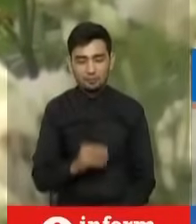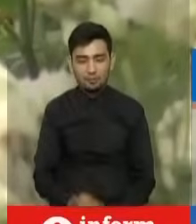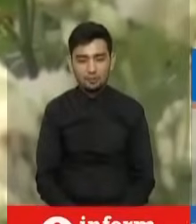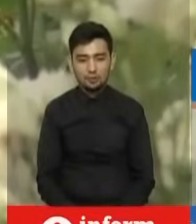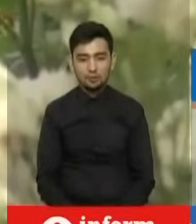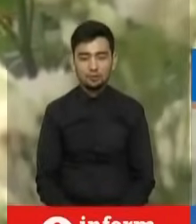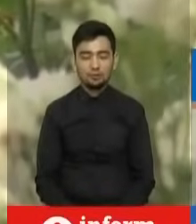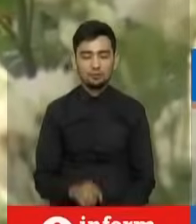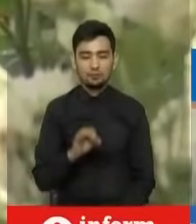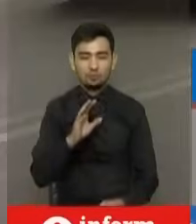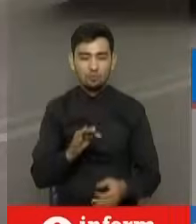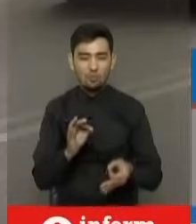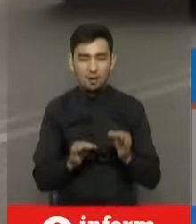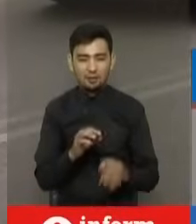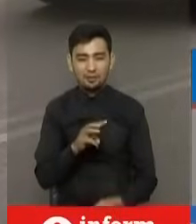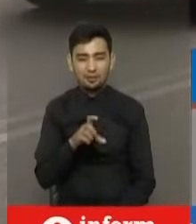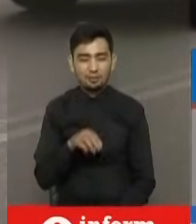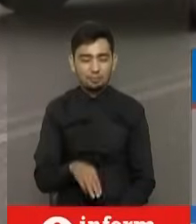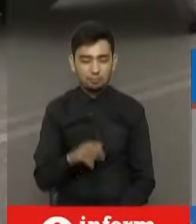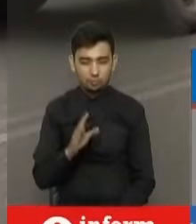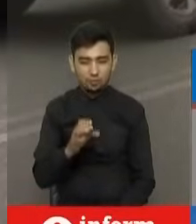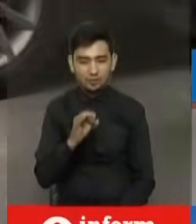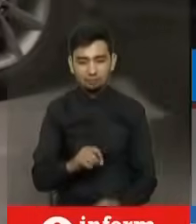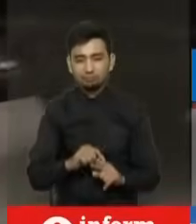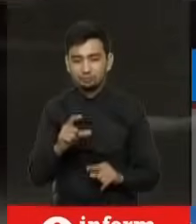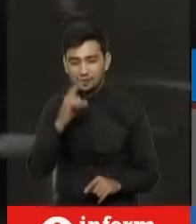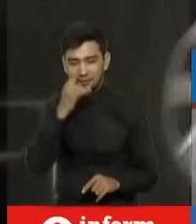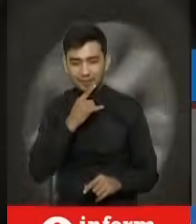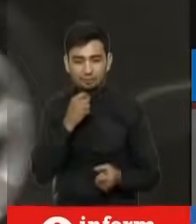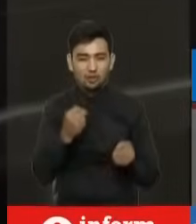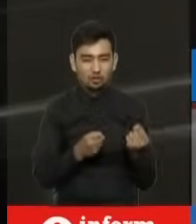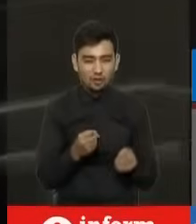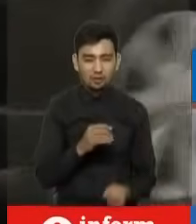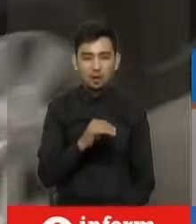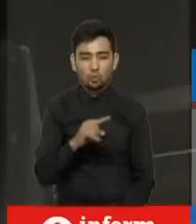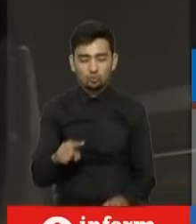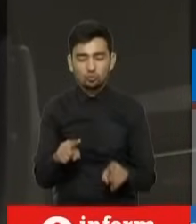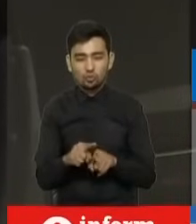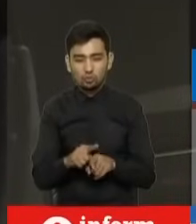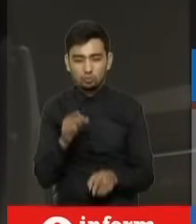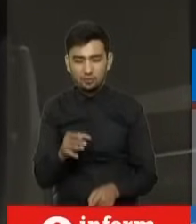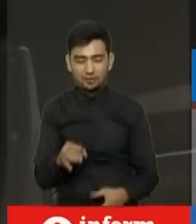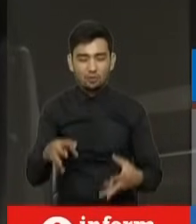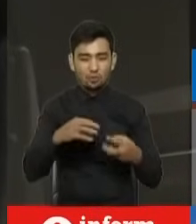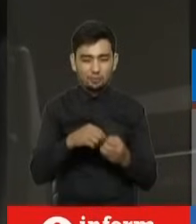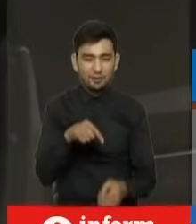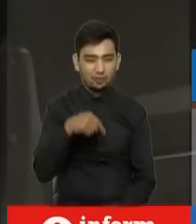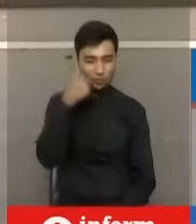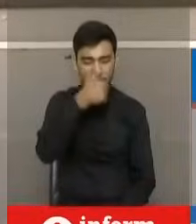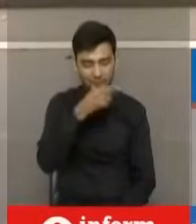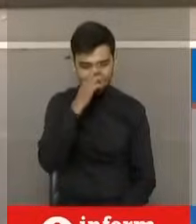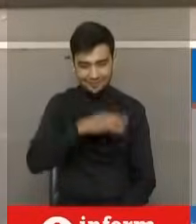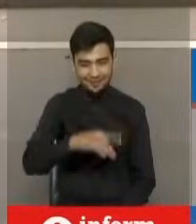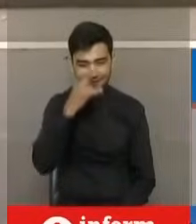в нормальном темпе. Нормального развития ожидают и в Казахстанском автомобильном союзе. Согласно их прогнозам, в этом году в нашей